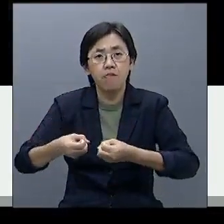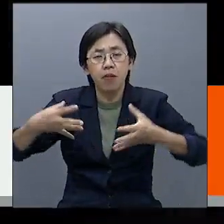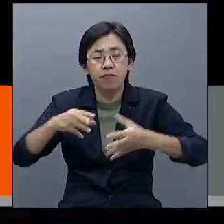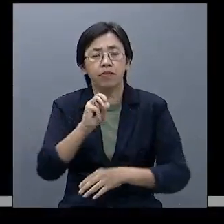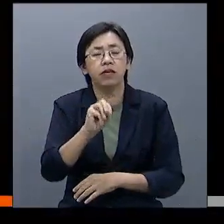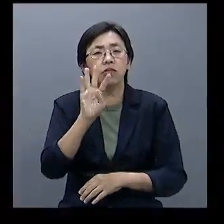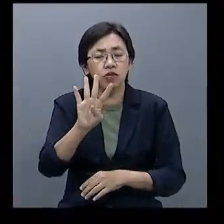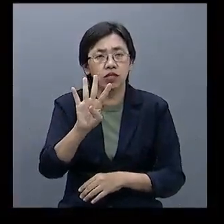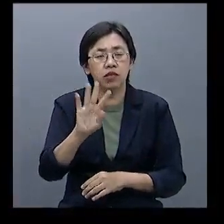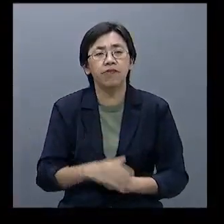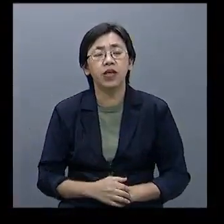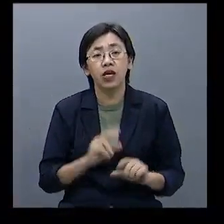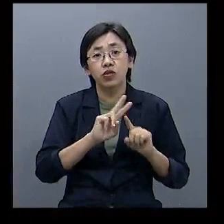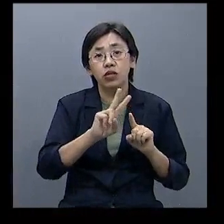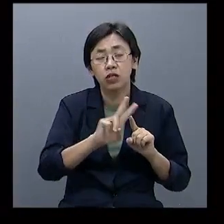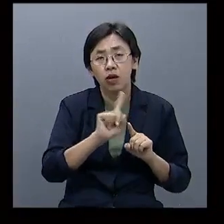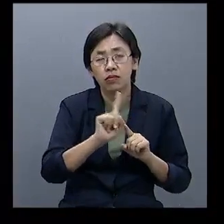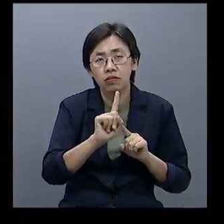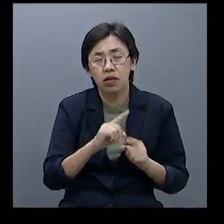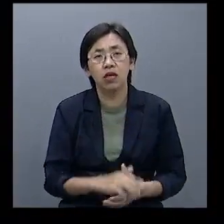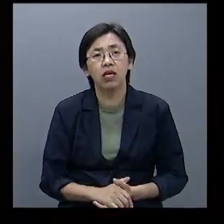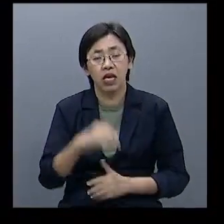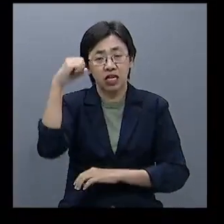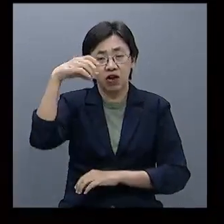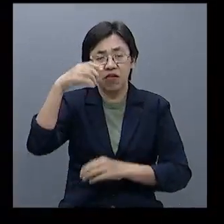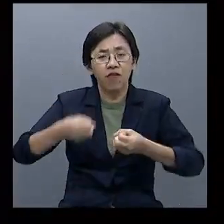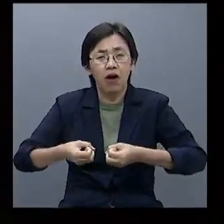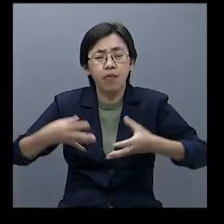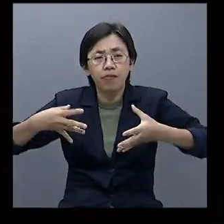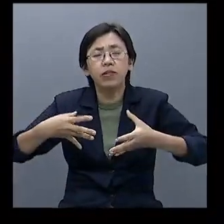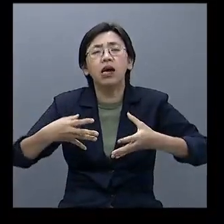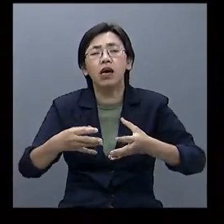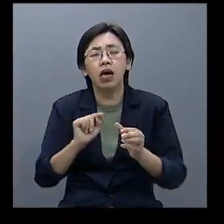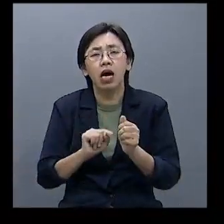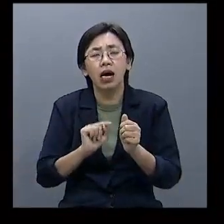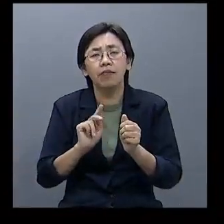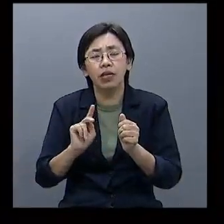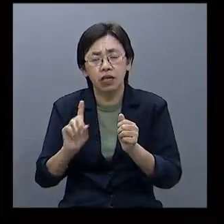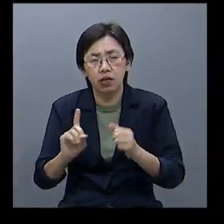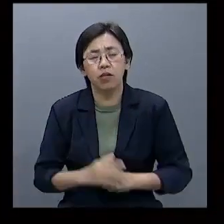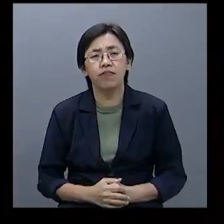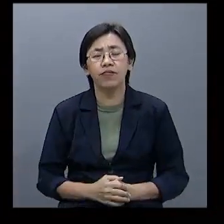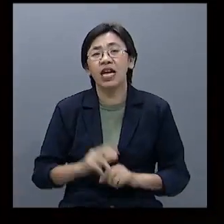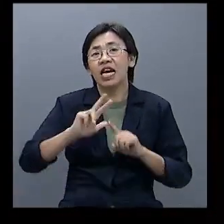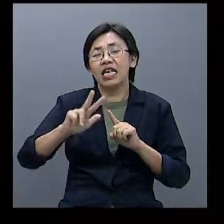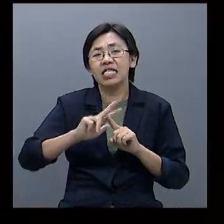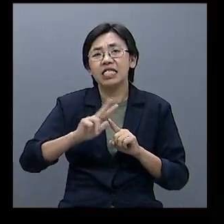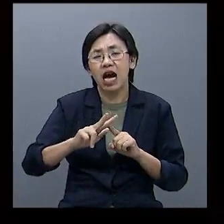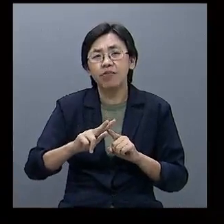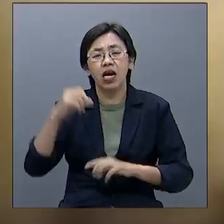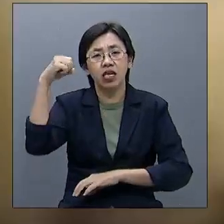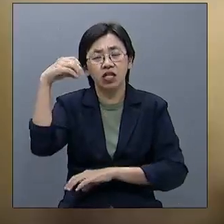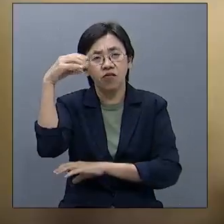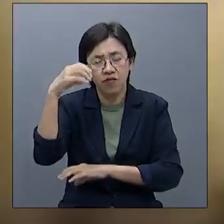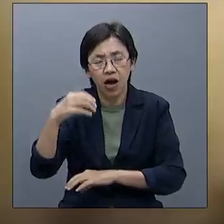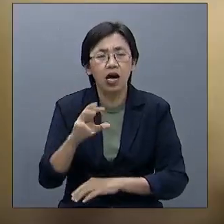ตำบลระแวงจุดที่ 2คือการระเบิดเสาไฟฟ้าบริเวณหมู่ 2ตำบลกระโดงและจุดที่ 3ระเบิดเสาไฟฟ้าบริเวณ